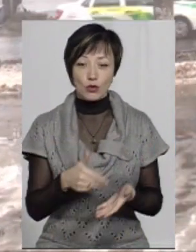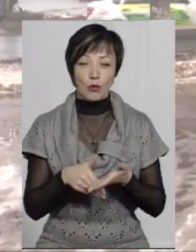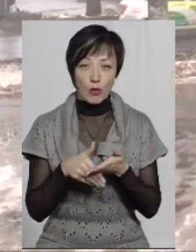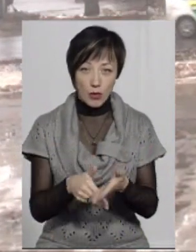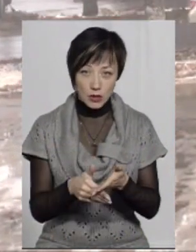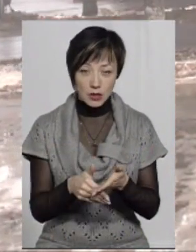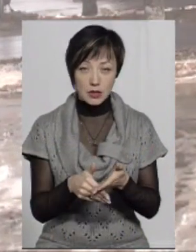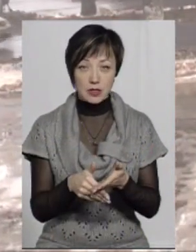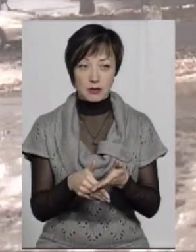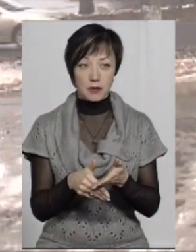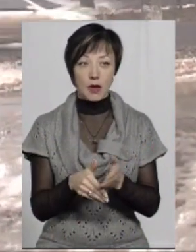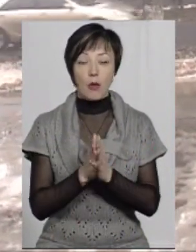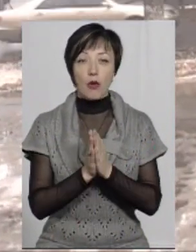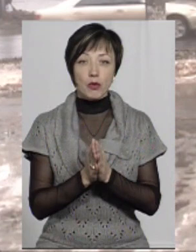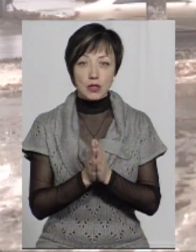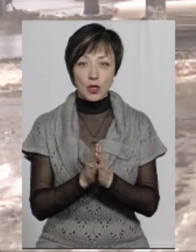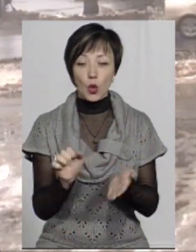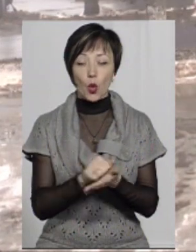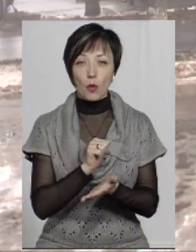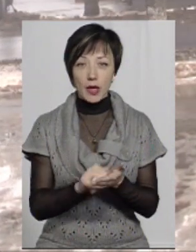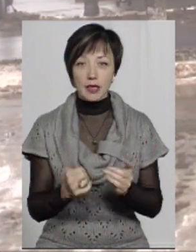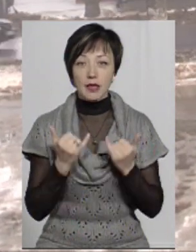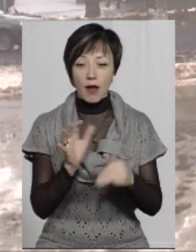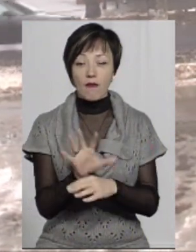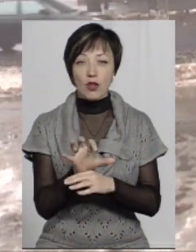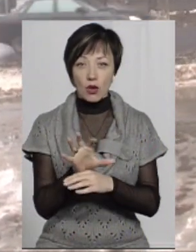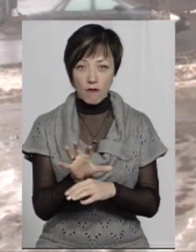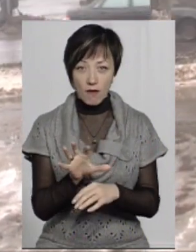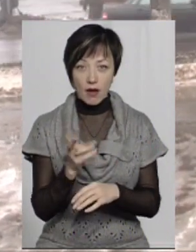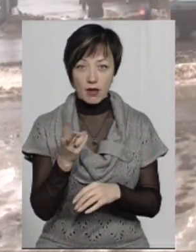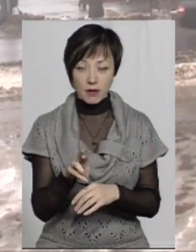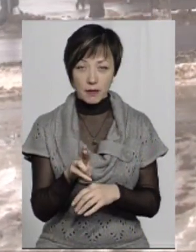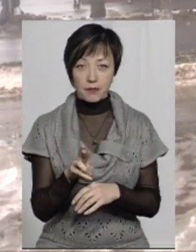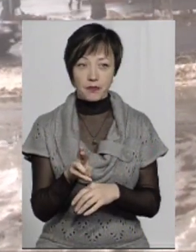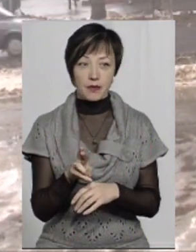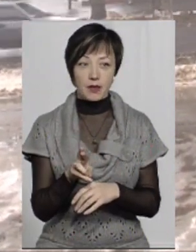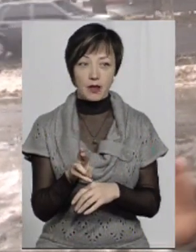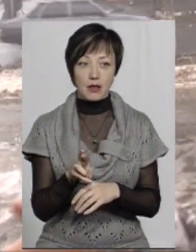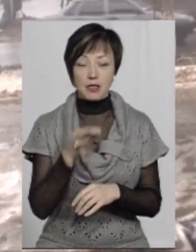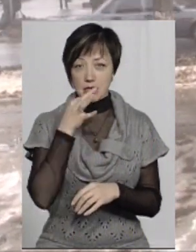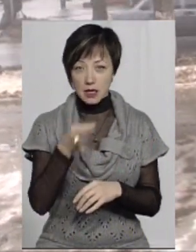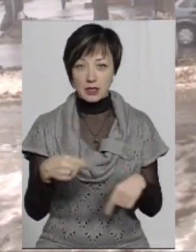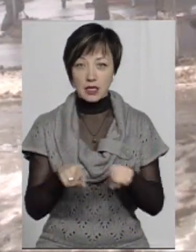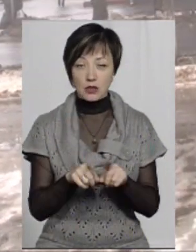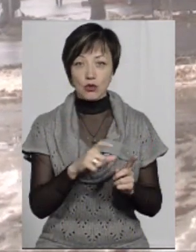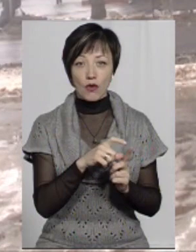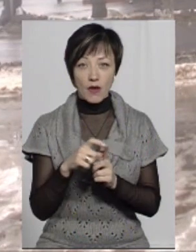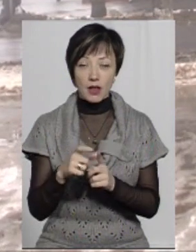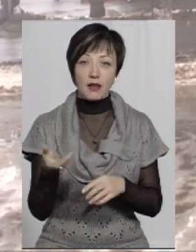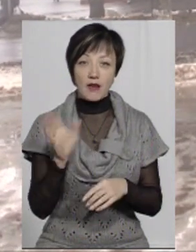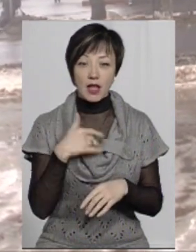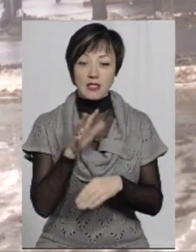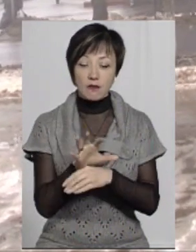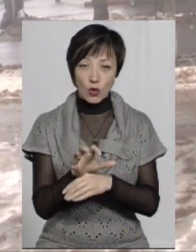допомогти. Попроси документ для фотографування. Говориш їй такі слова, що давайте